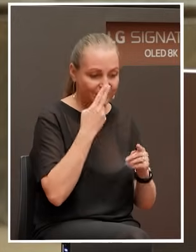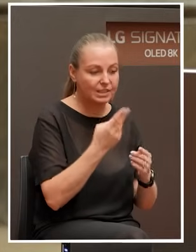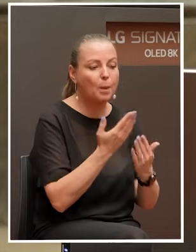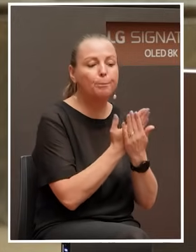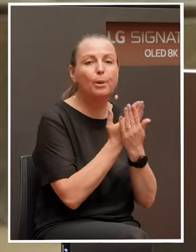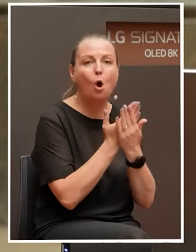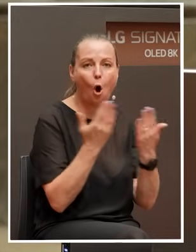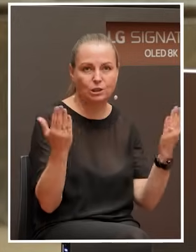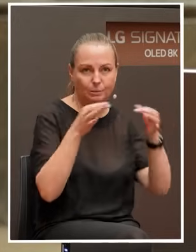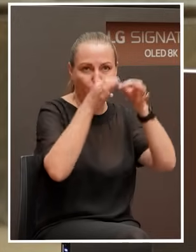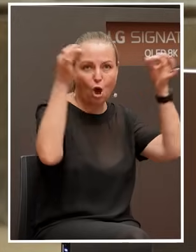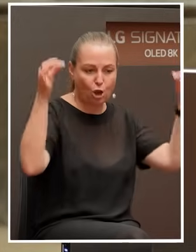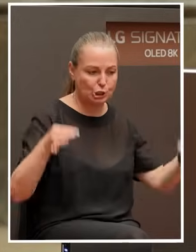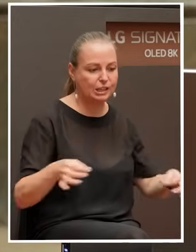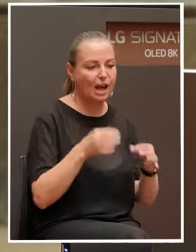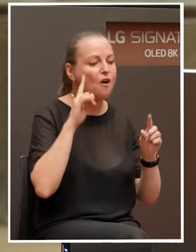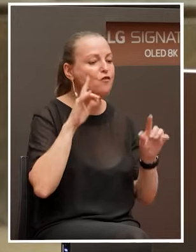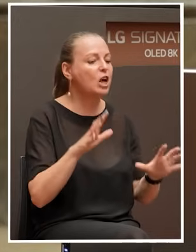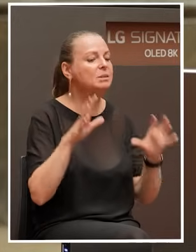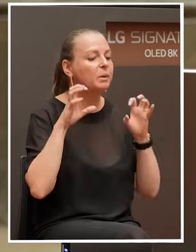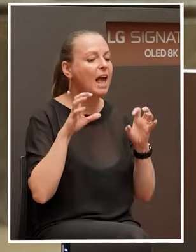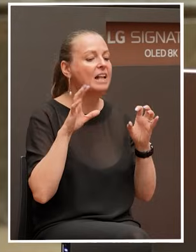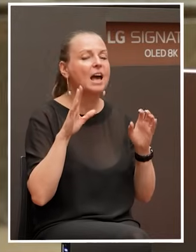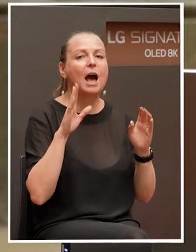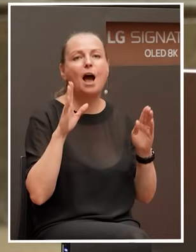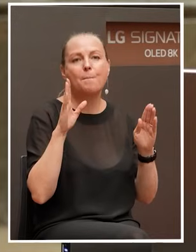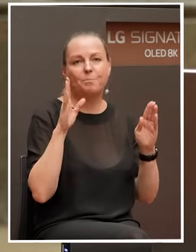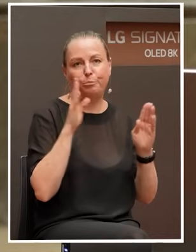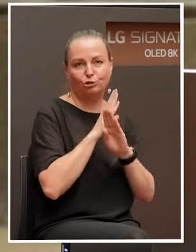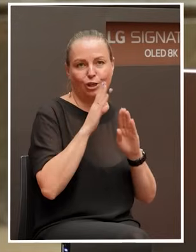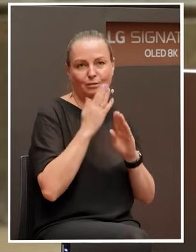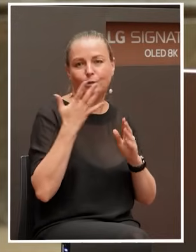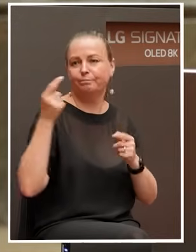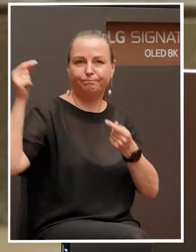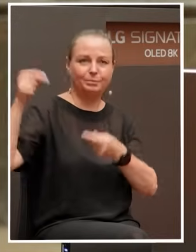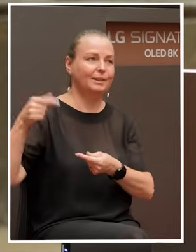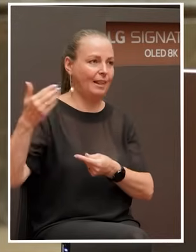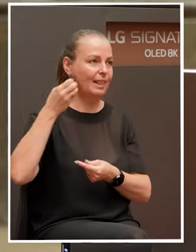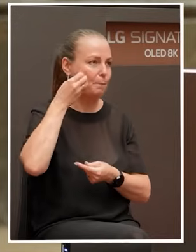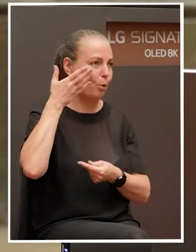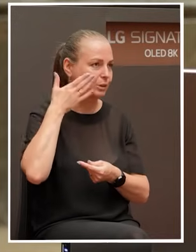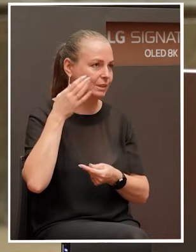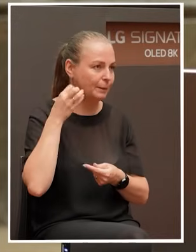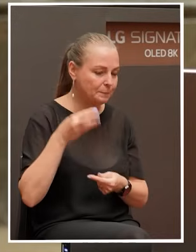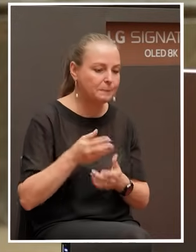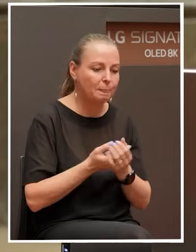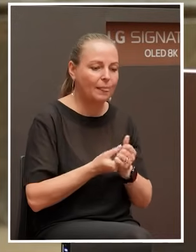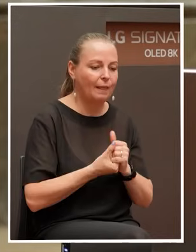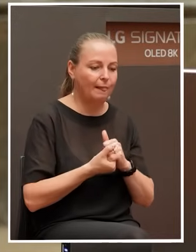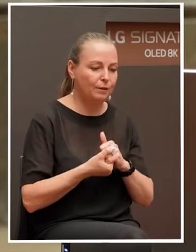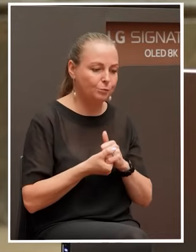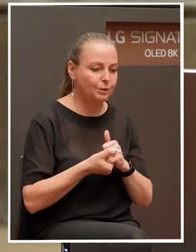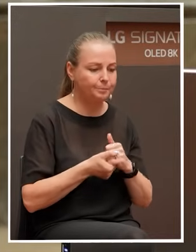плоскостное понимание пейзажа, свойственное японцам, и гряда деревьев, ритмическая и